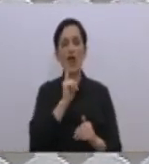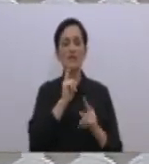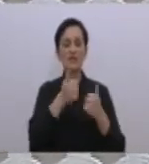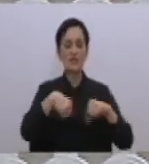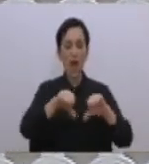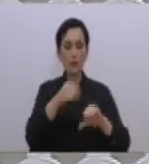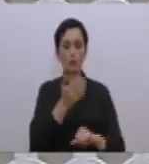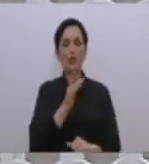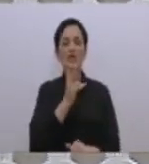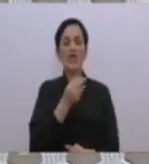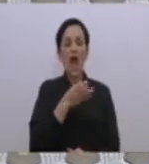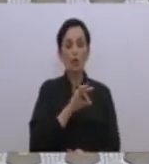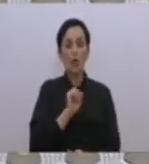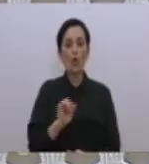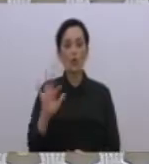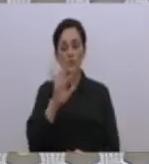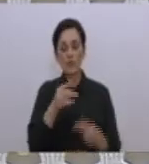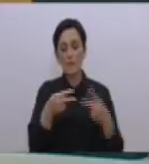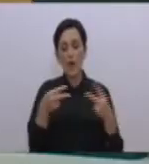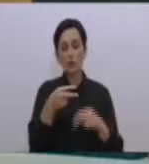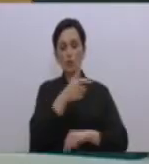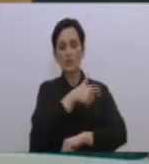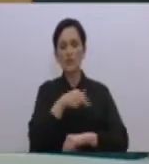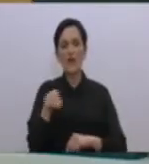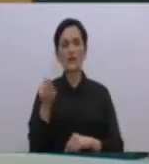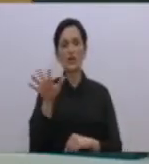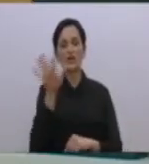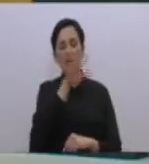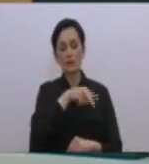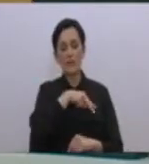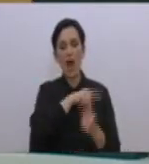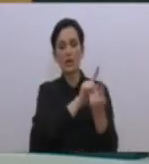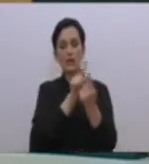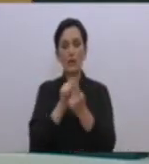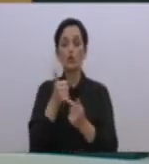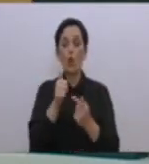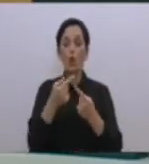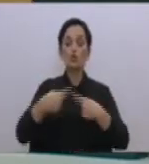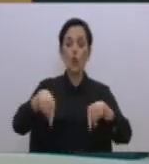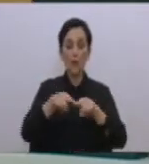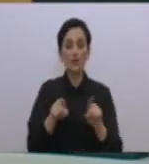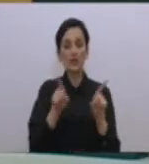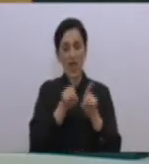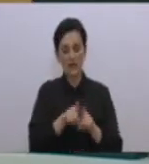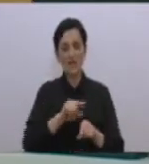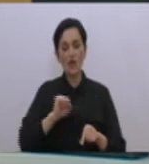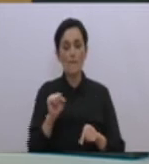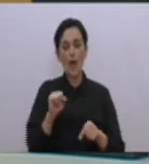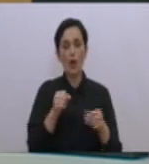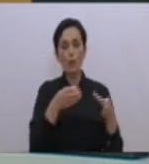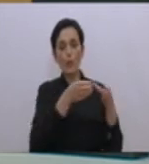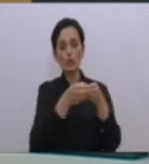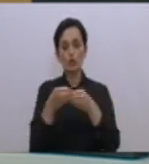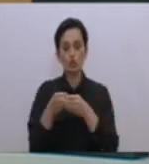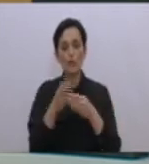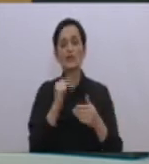NATOstan, Eurokavshirisa da aghmosavlit partnerobis tsevri kveqnebis parlamentebtan, rogorc komitetebis, ise megobrobis jgupebis